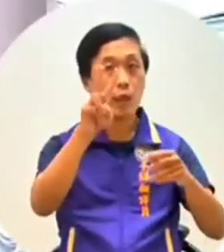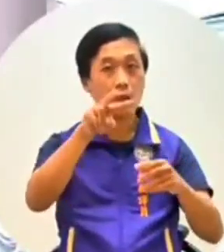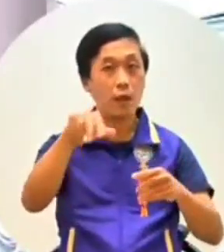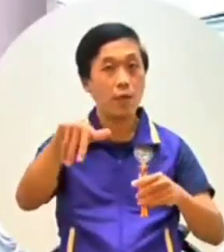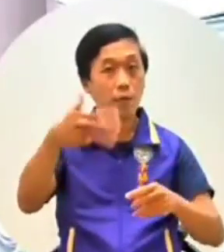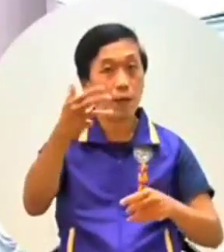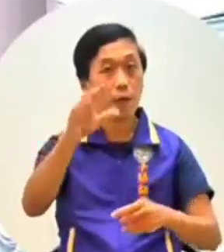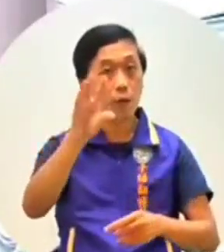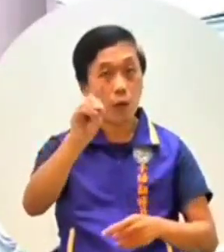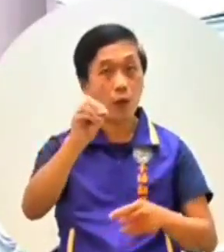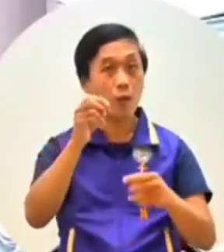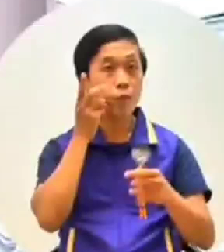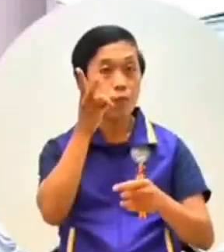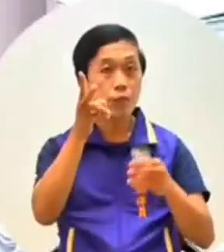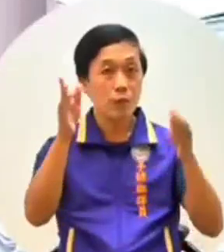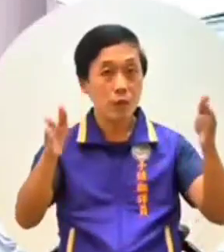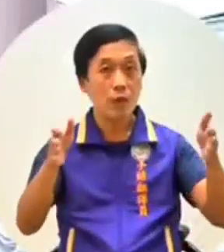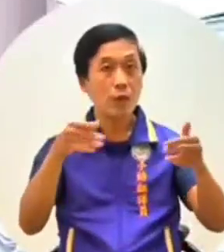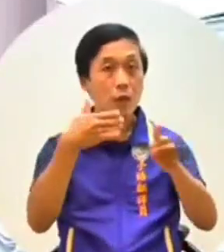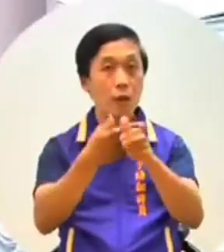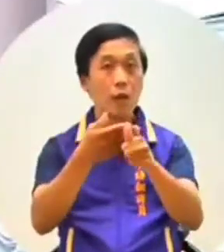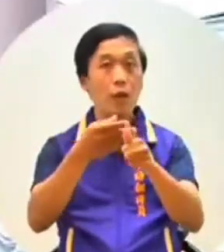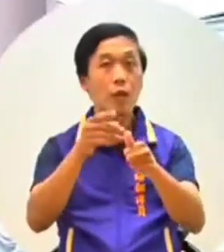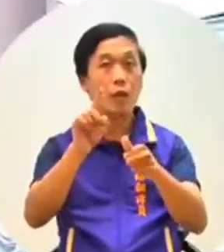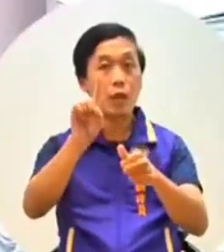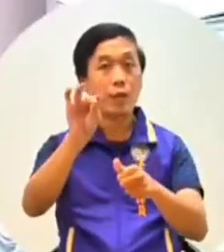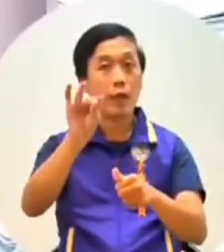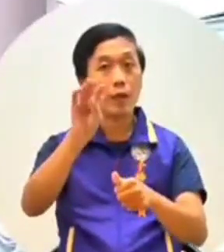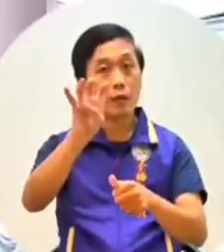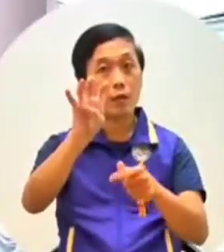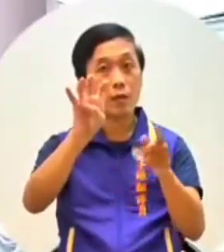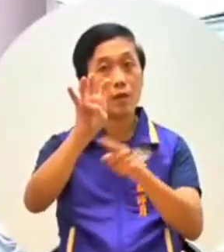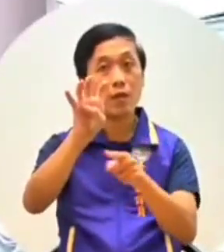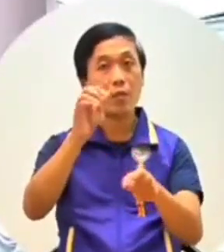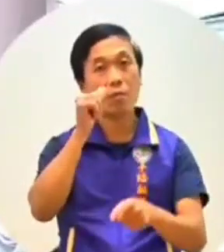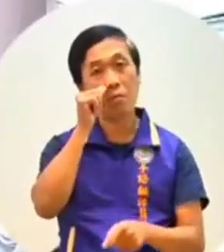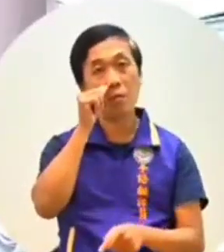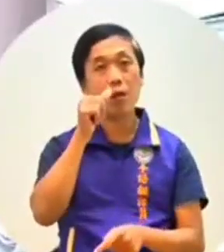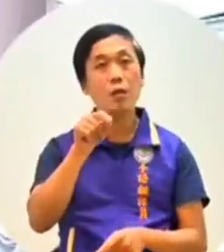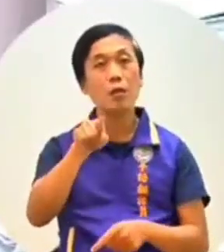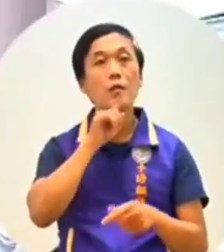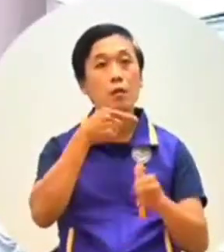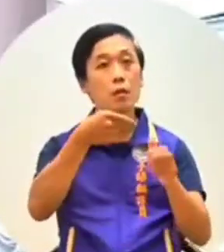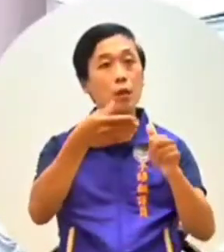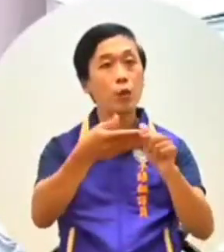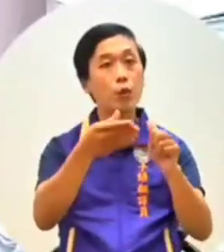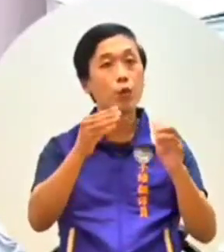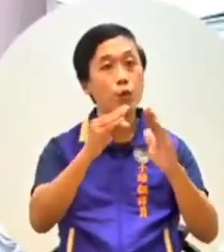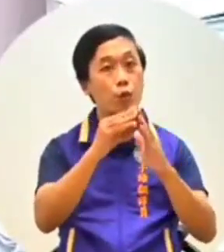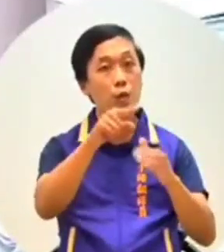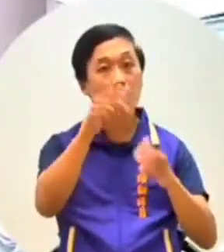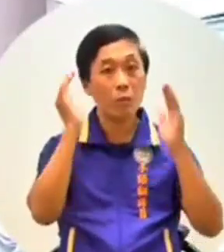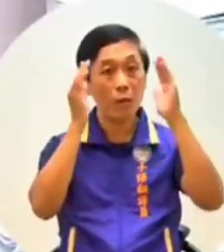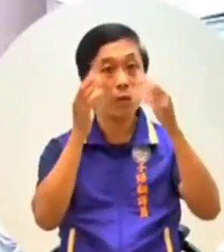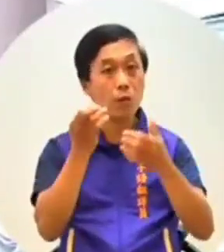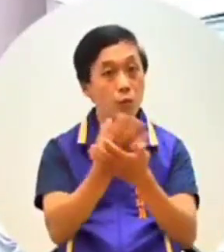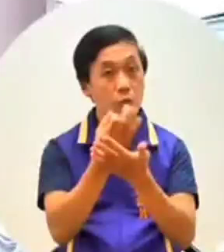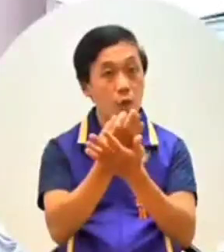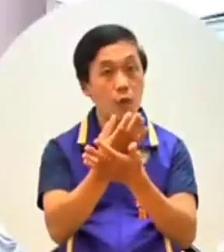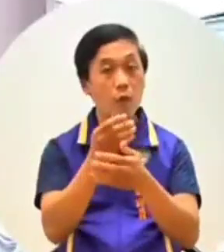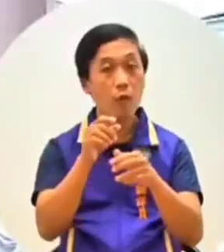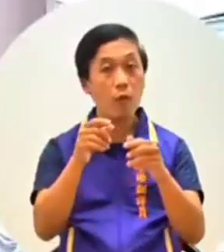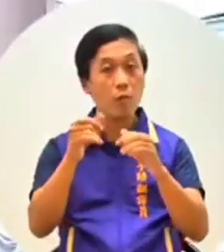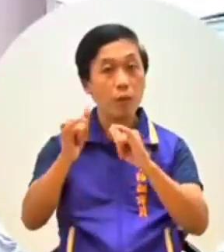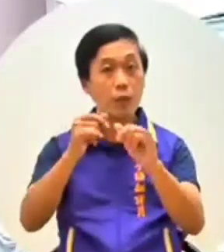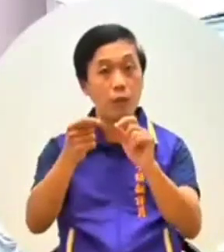2800万，两个月来才提供170人次，这个是我们教育局不够用心、不够接地气，还